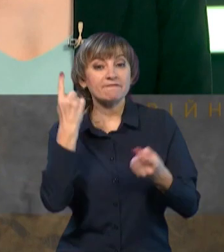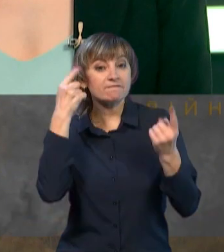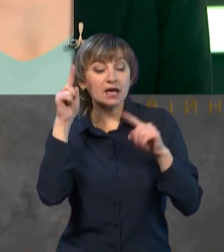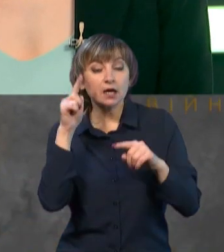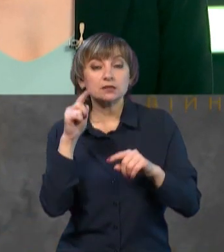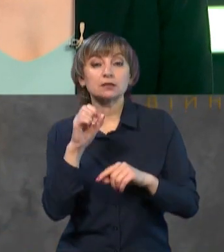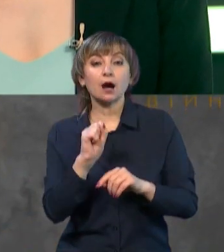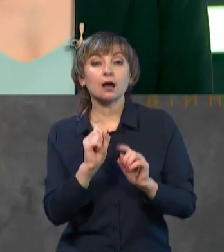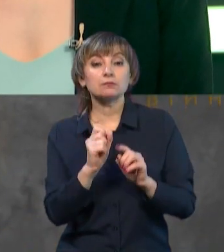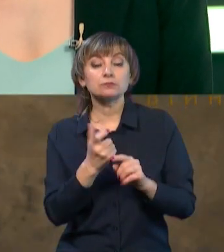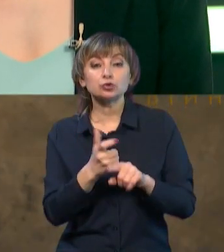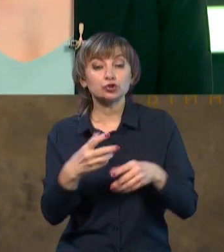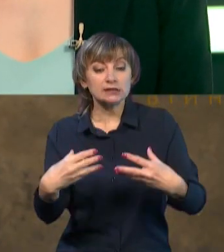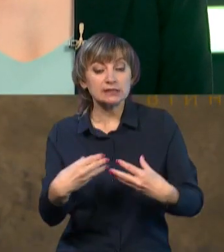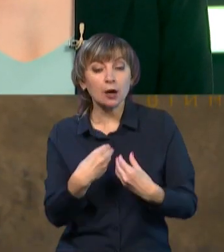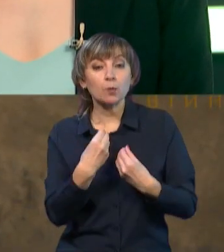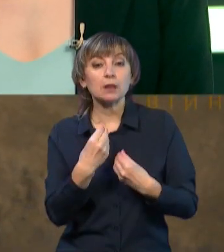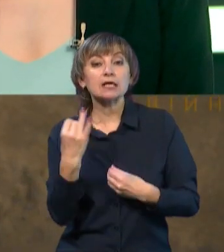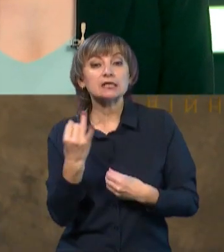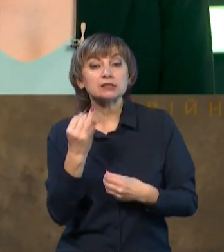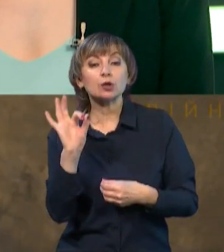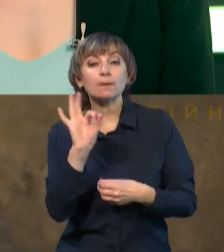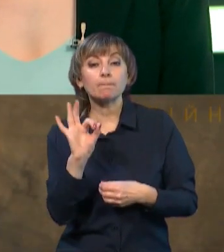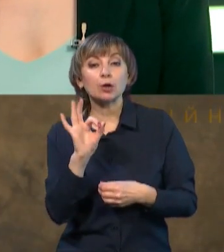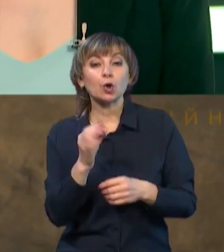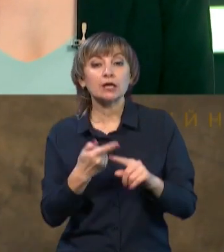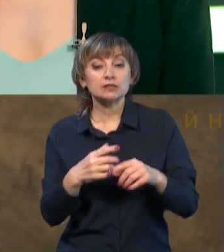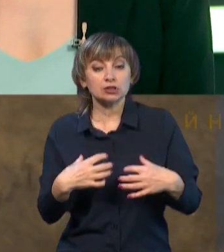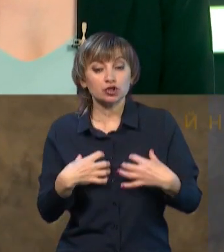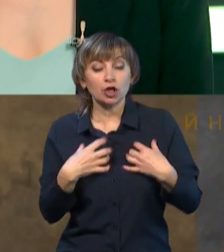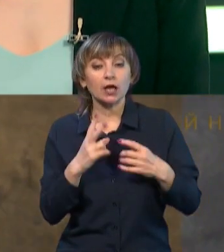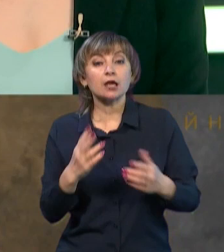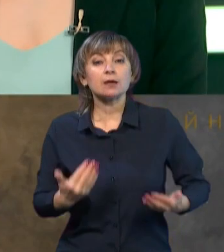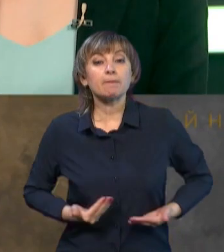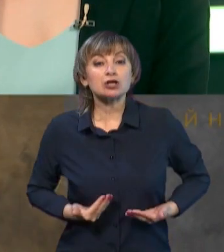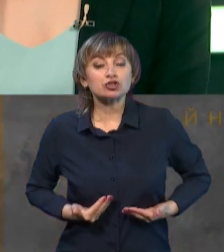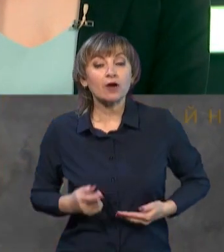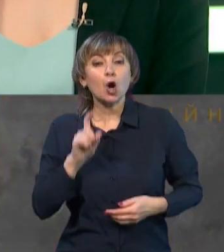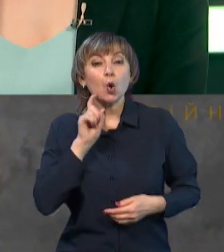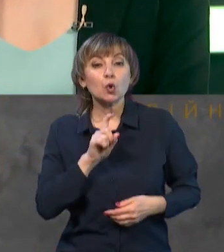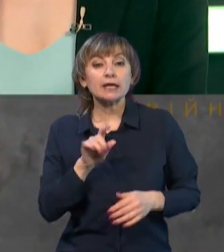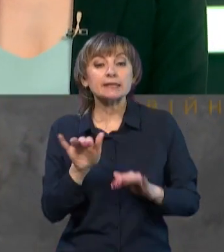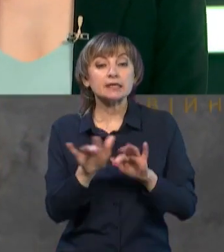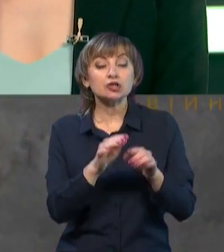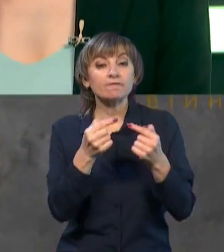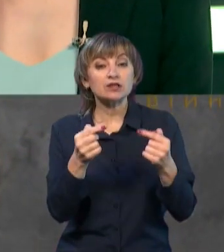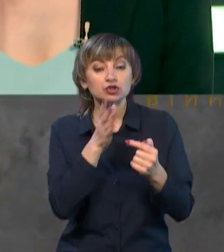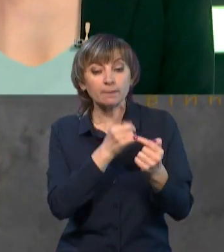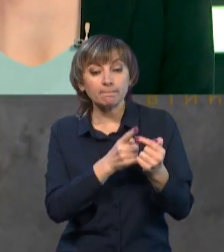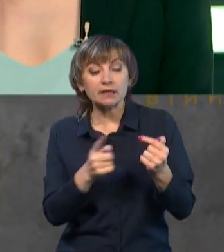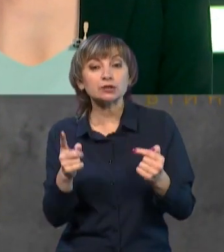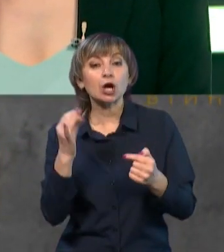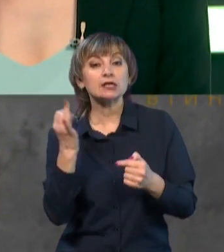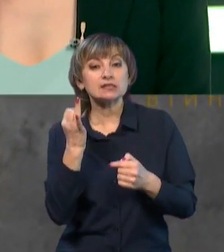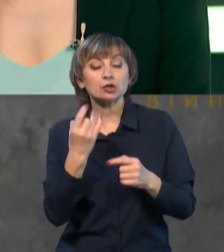але неймовірно захопливих історій про ті жахи, які переживали українські діячі в різні періоди історії